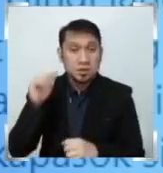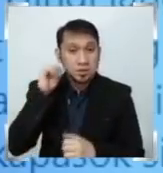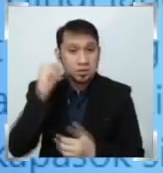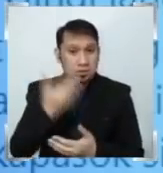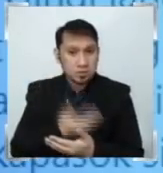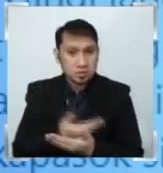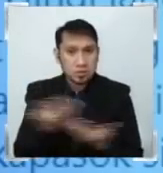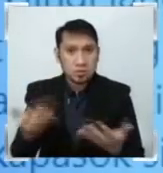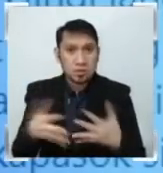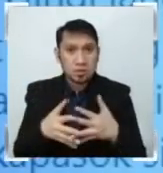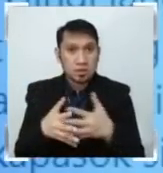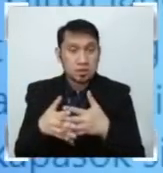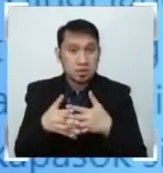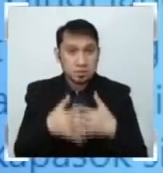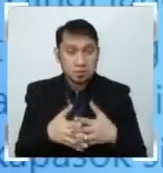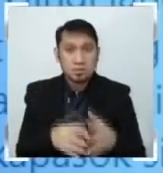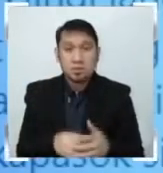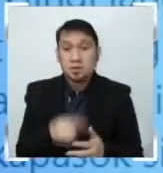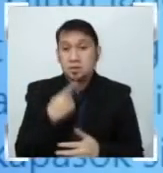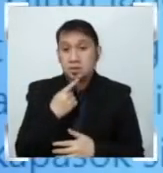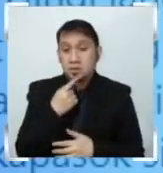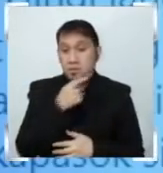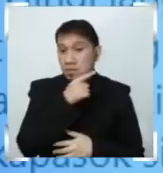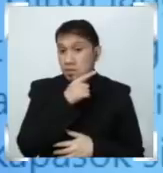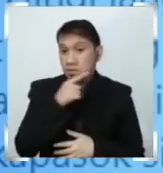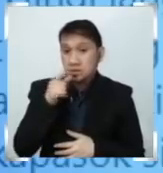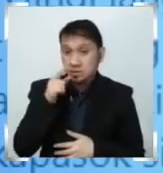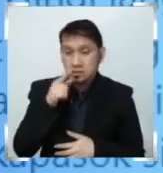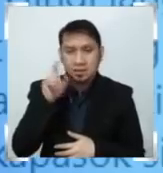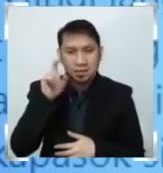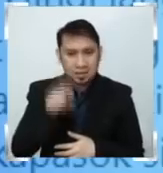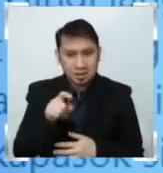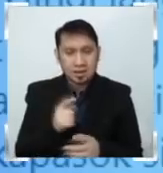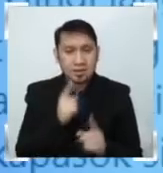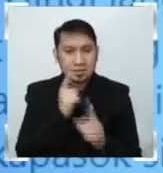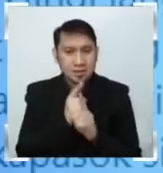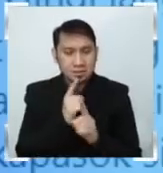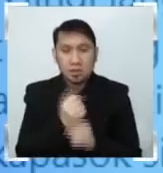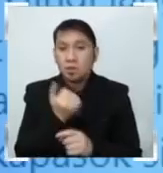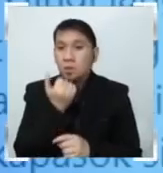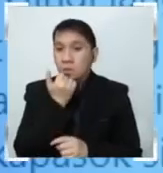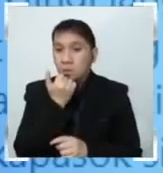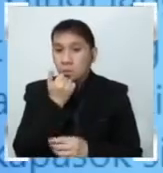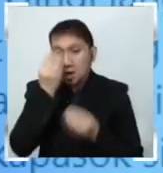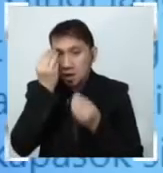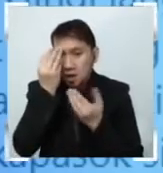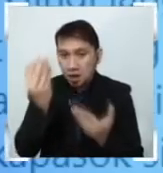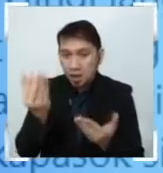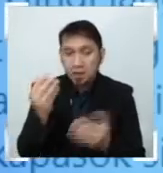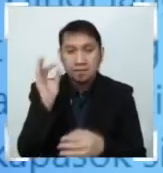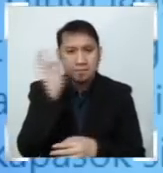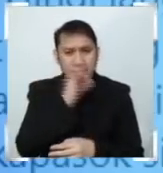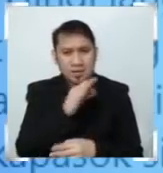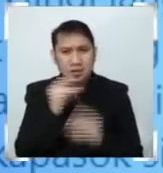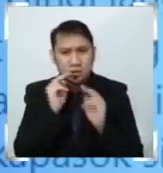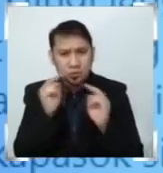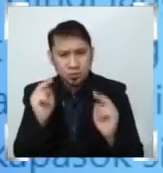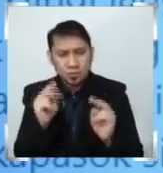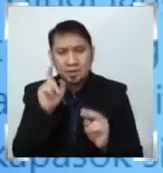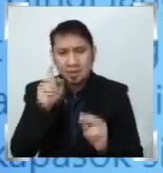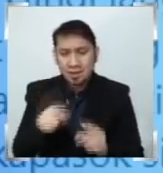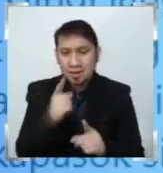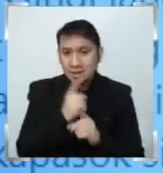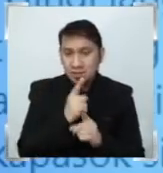Amerika. Ayon kay Robredo, kailangang itamang aniyay maling impormasyon dahil merong iba na naniniwala